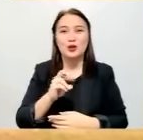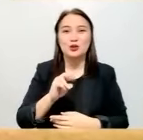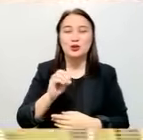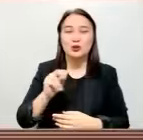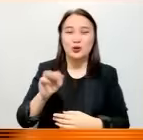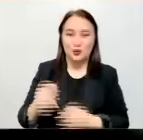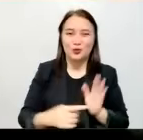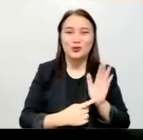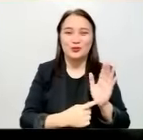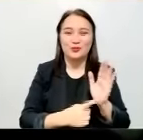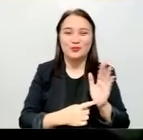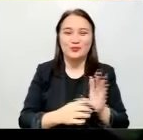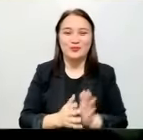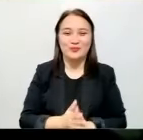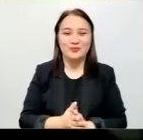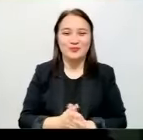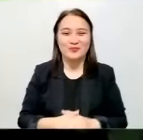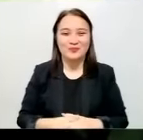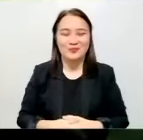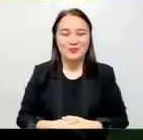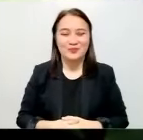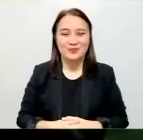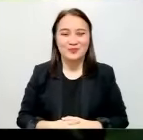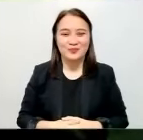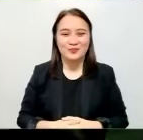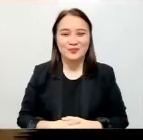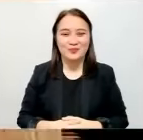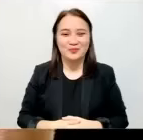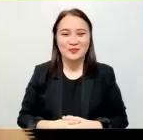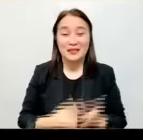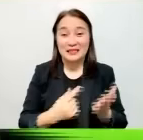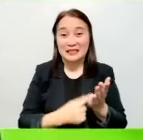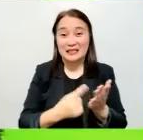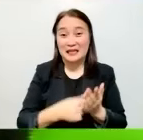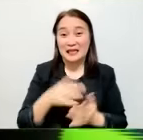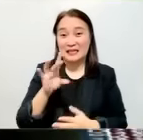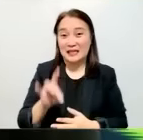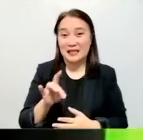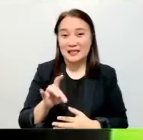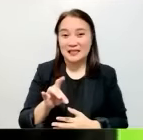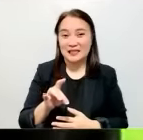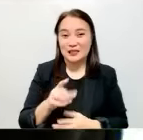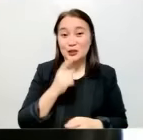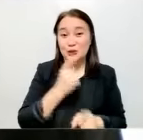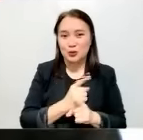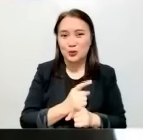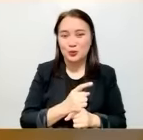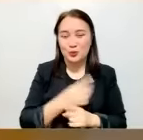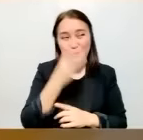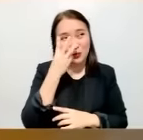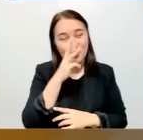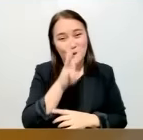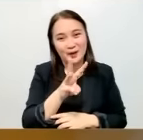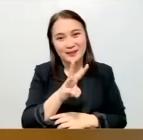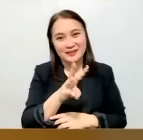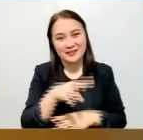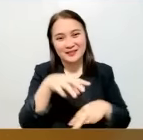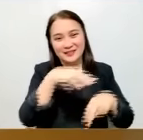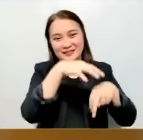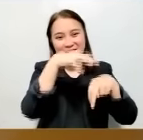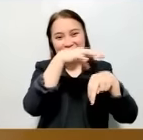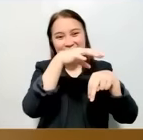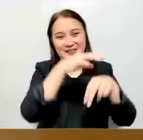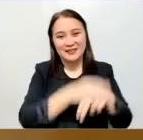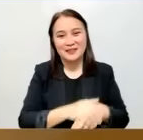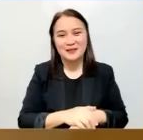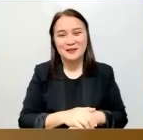manonood. Ang grade 8 student na si Jeyo, sinulit talaga ang panonood ng mga hot air balloon at parachute display.